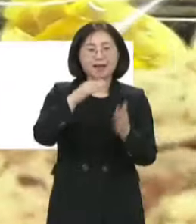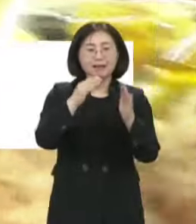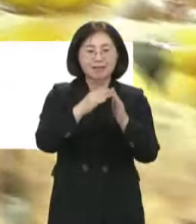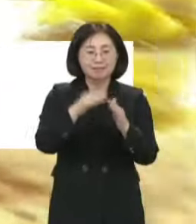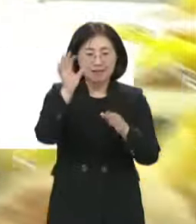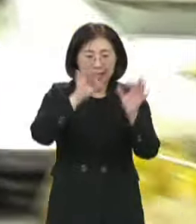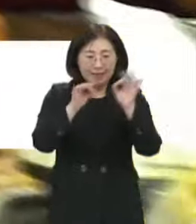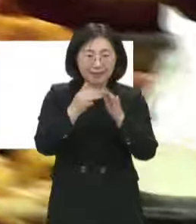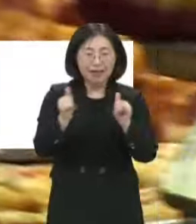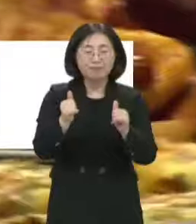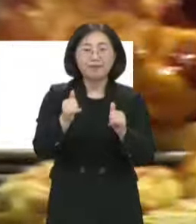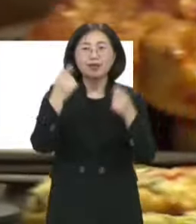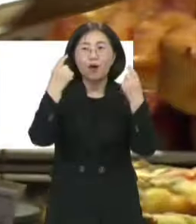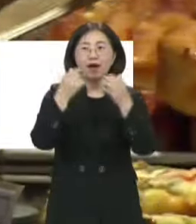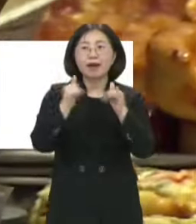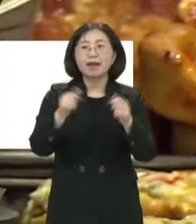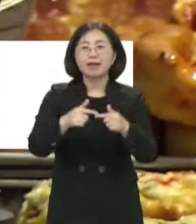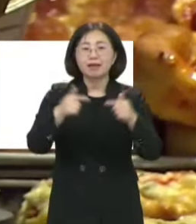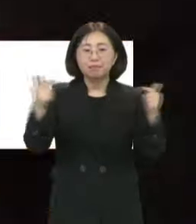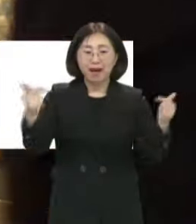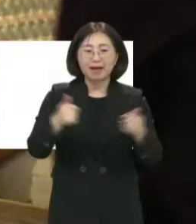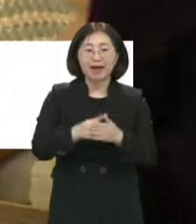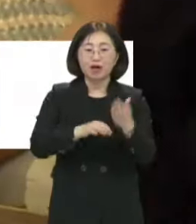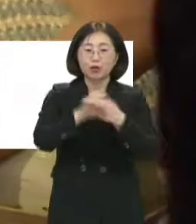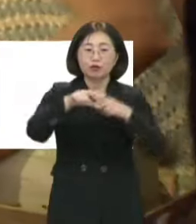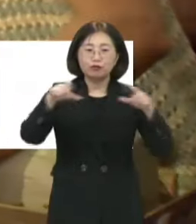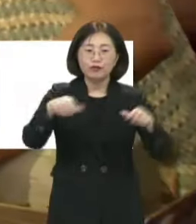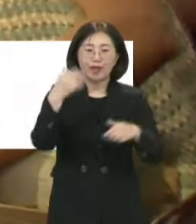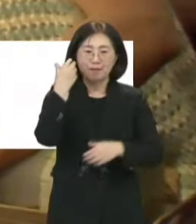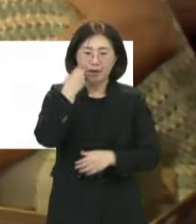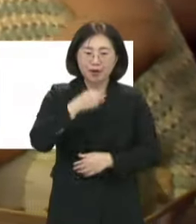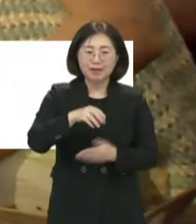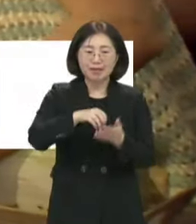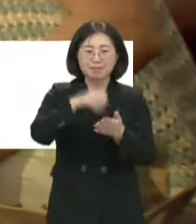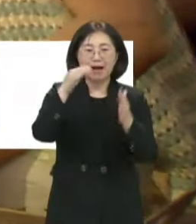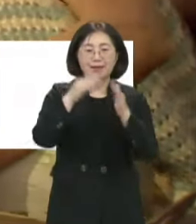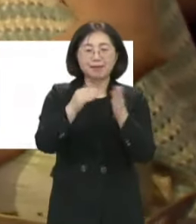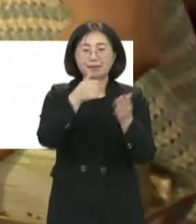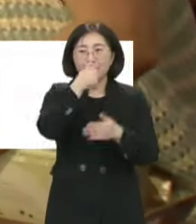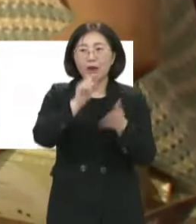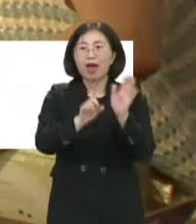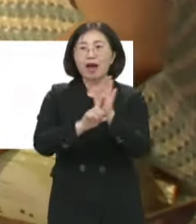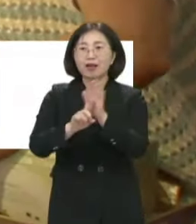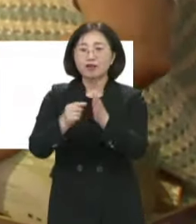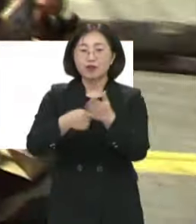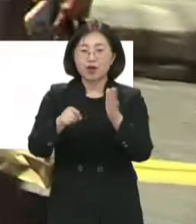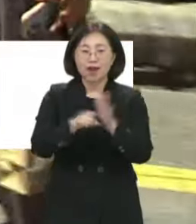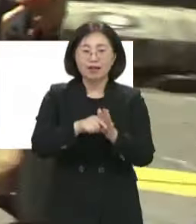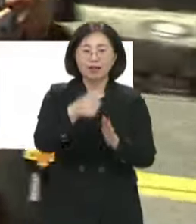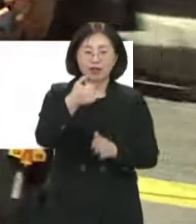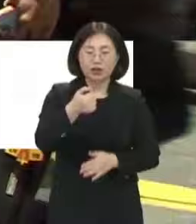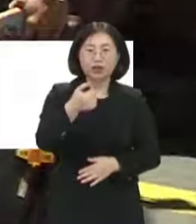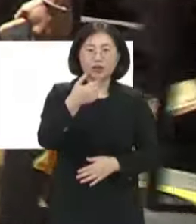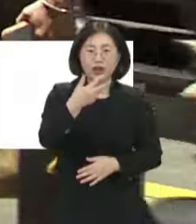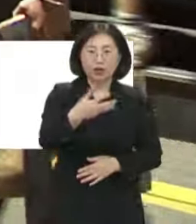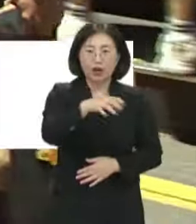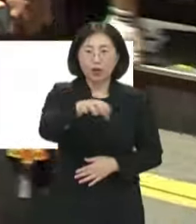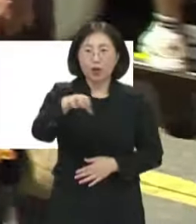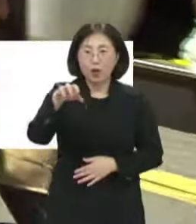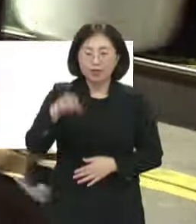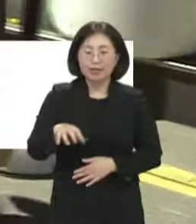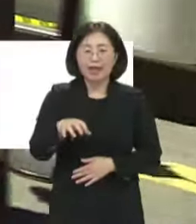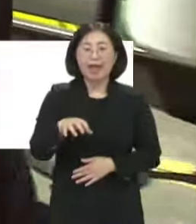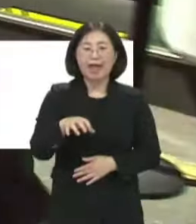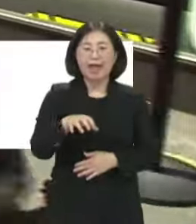많아지자 대전 동구가 원도심 곳곳에 매력적인 빵집들 알리기 위해 동네 여덟개 빵집에 대표